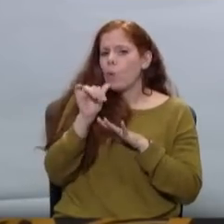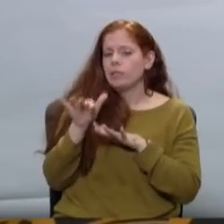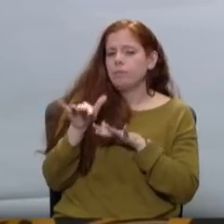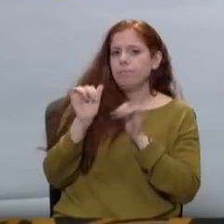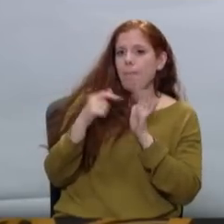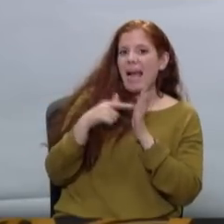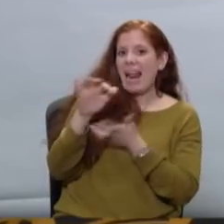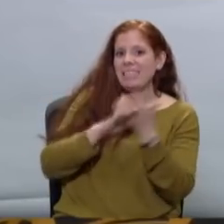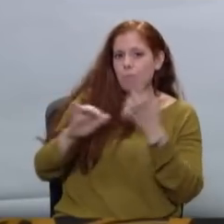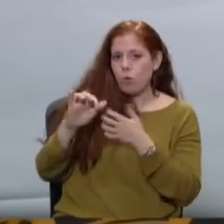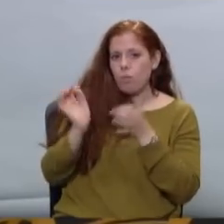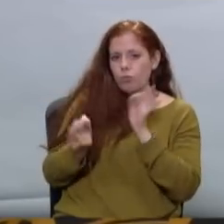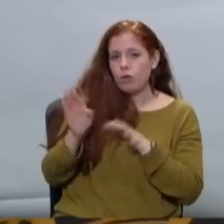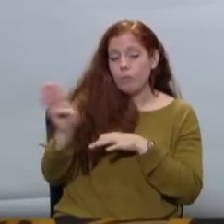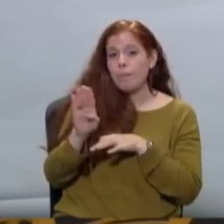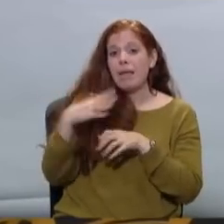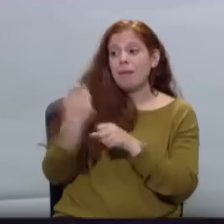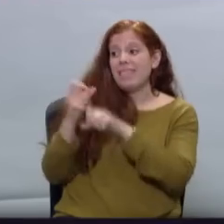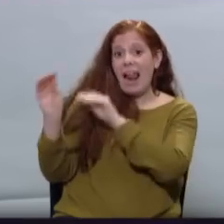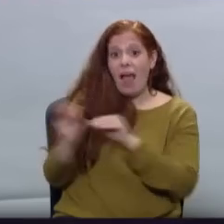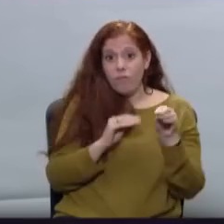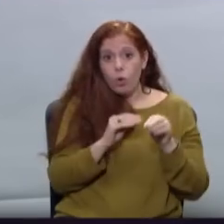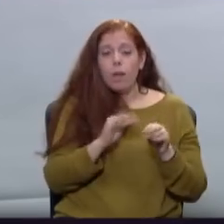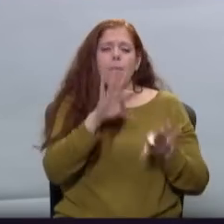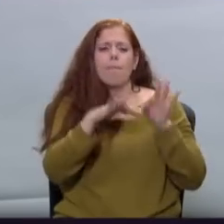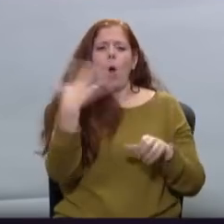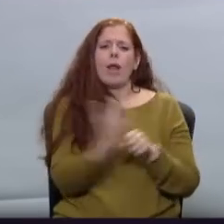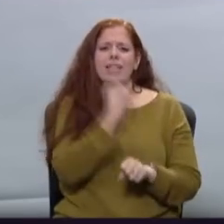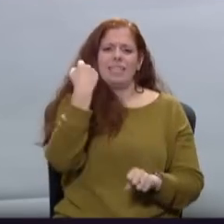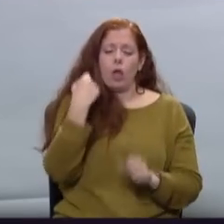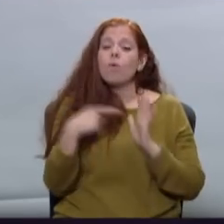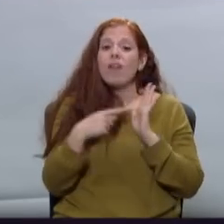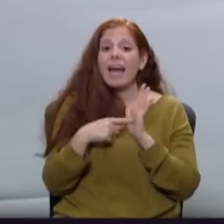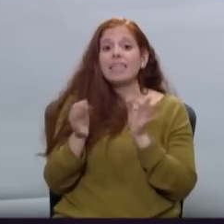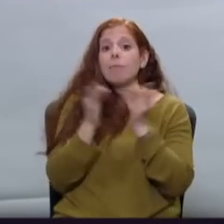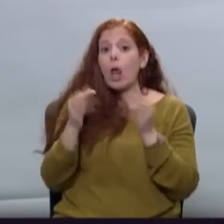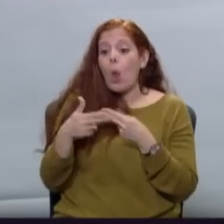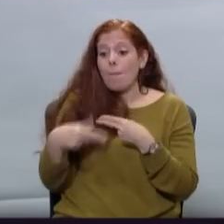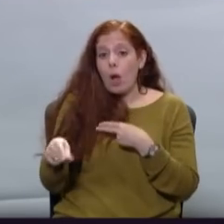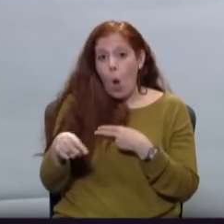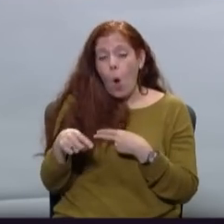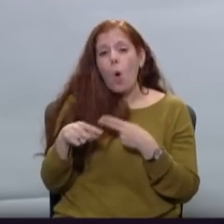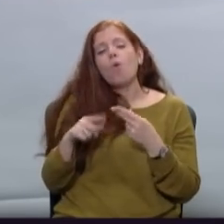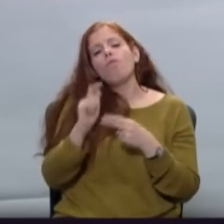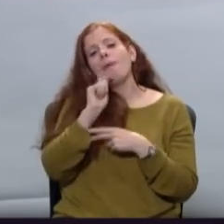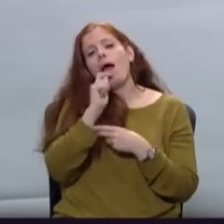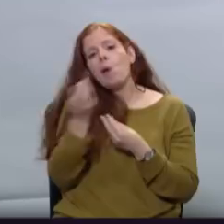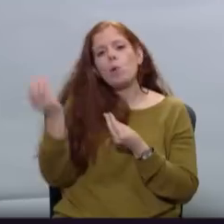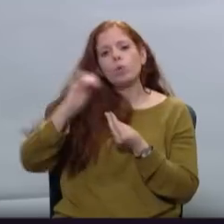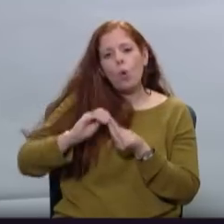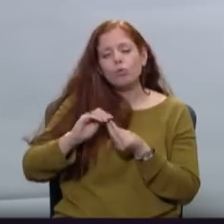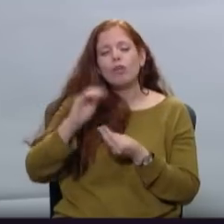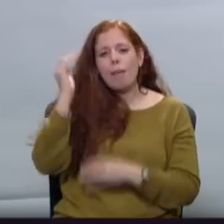נתניהו. אם נצליח להעביר אותם, ניצחנו את הבחירות, ולכן הם יתחילו בקרוב מאוד בבליץ רעיונות נוסף של בני